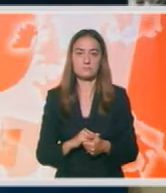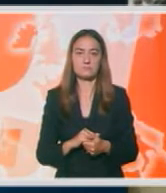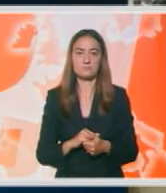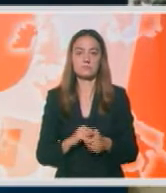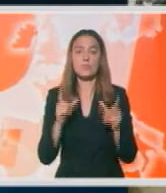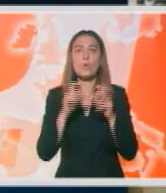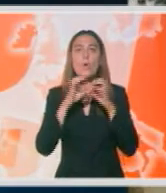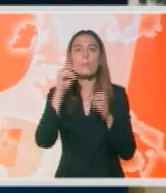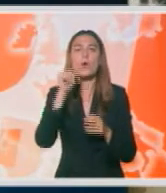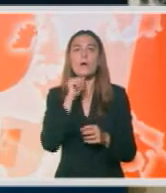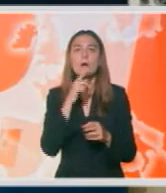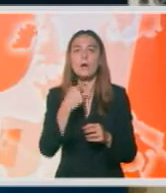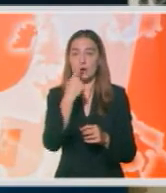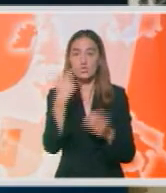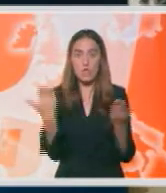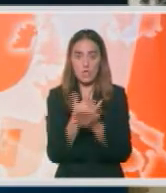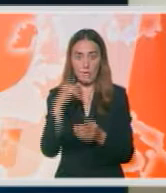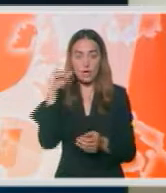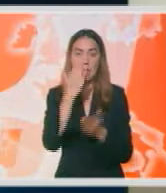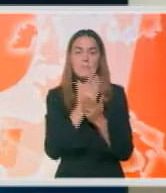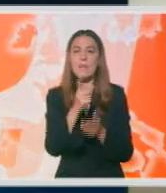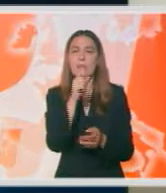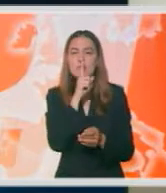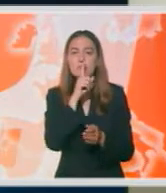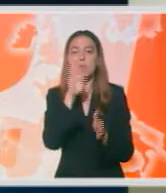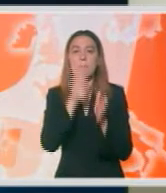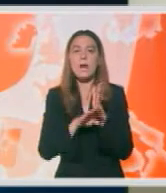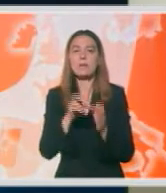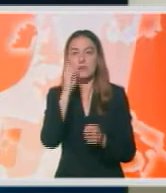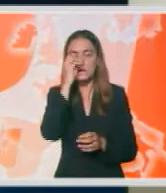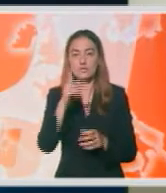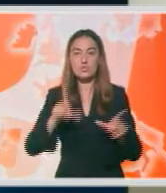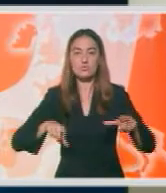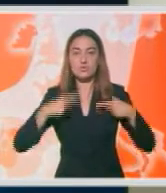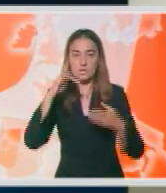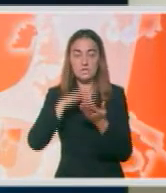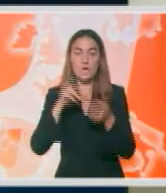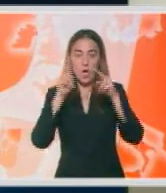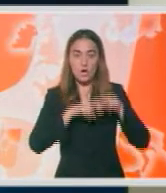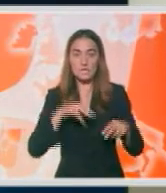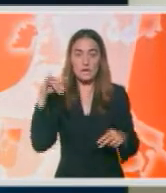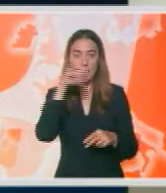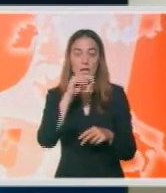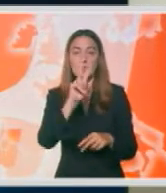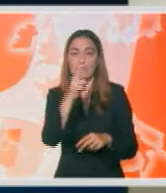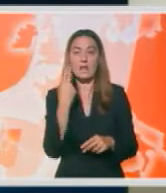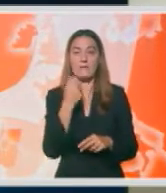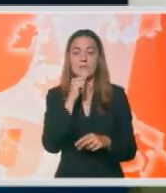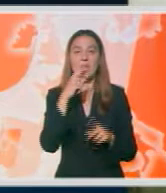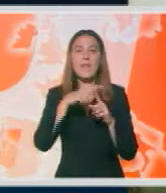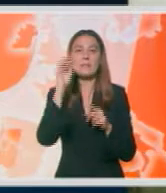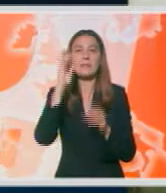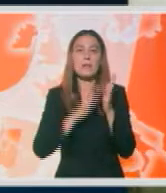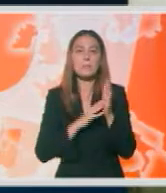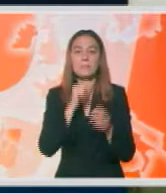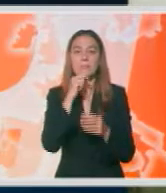U Boeingu kažu da će novi avion biti tiši i manje će zagađivati životnu sredinu od ostalih letelica. Nazvan Dreamliner,